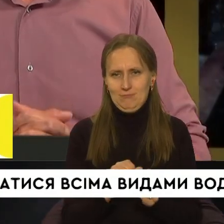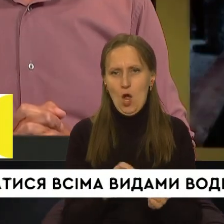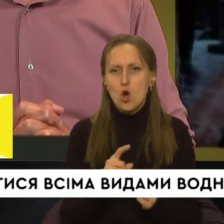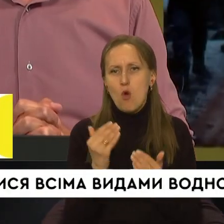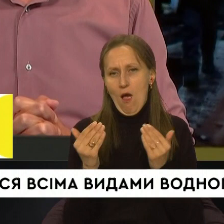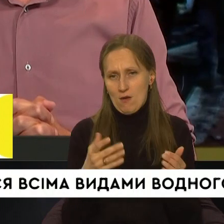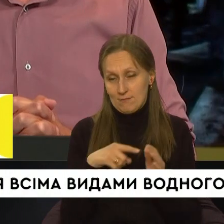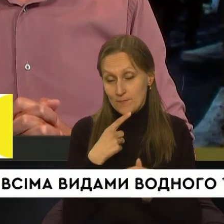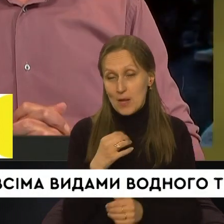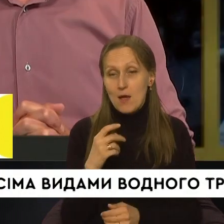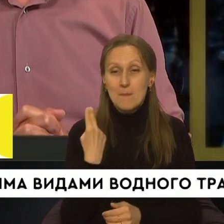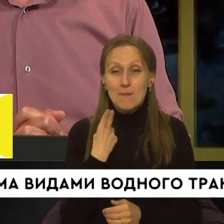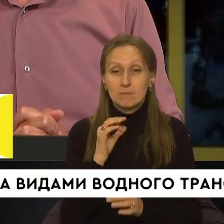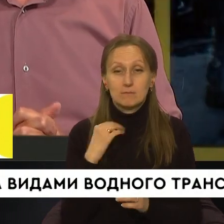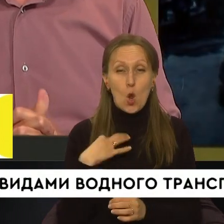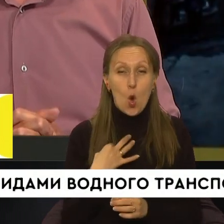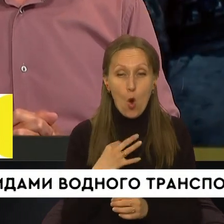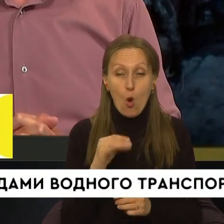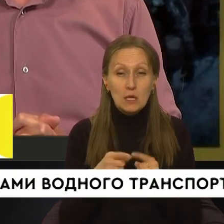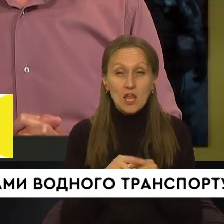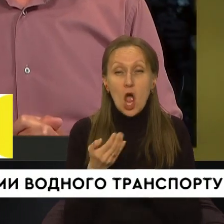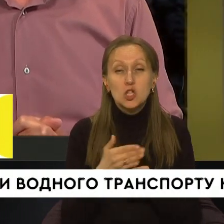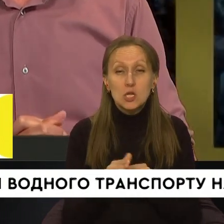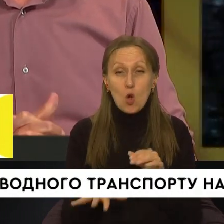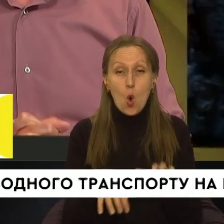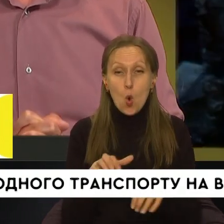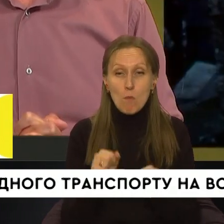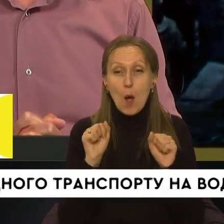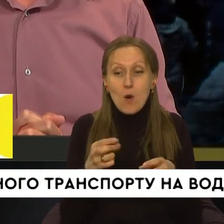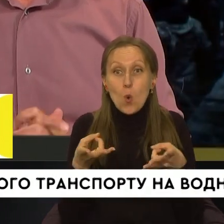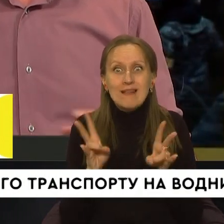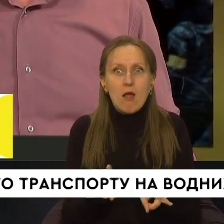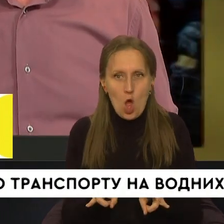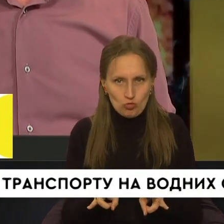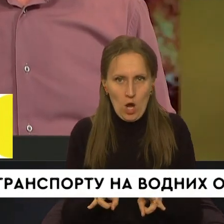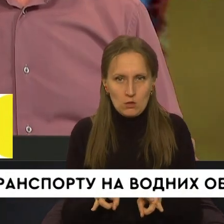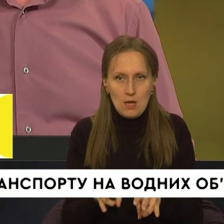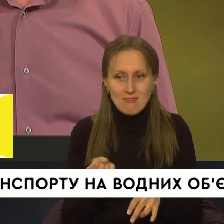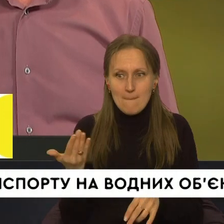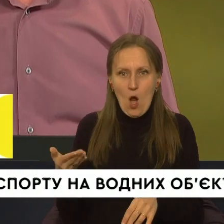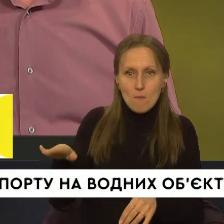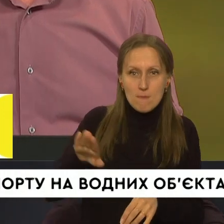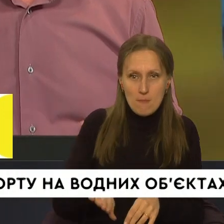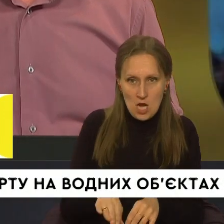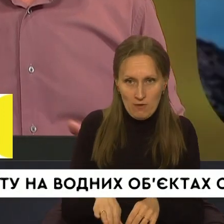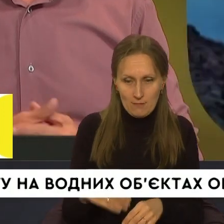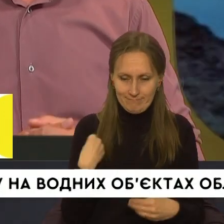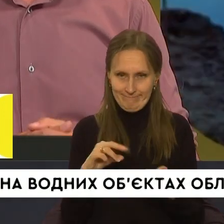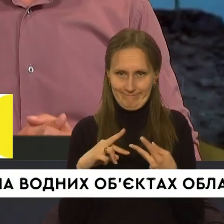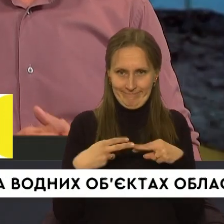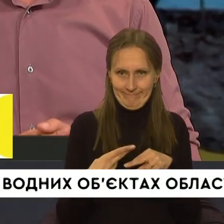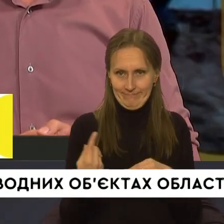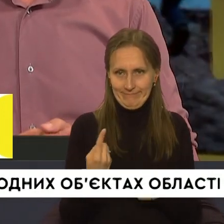картини. Британська розвідка повідомляє про те, що якась частина окупантів могла залишитися на правобережжі,